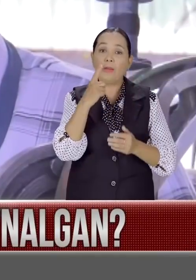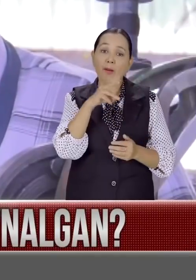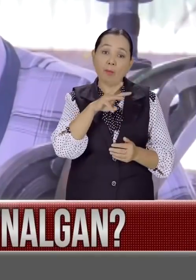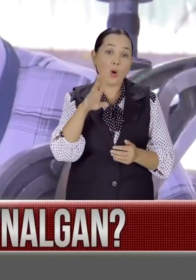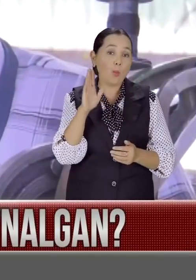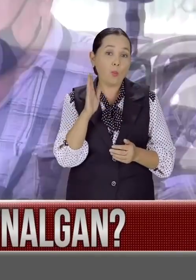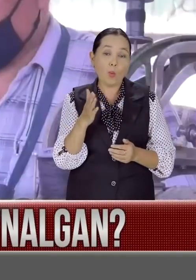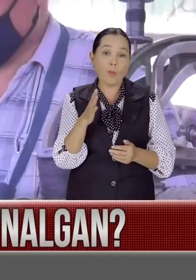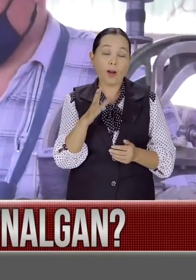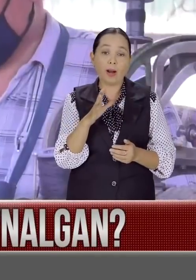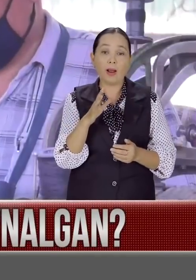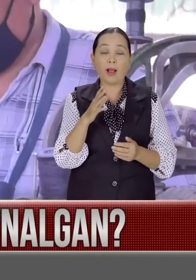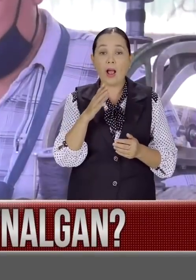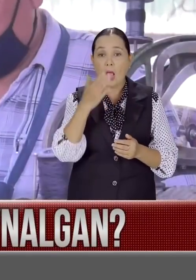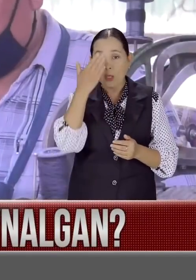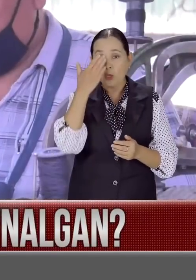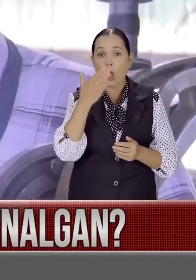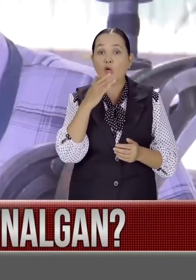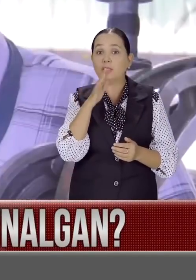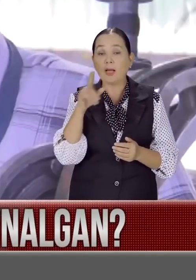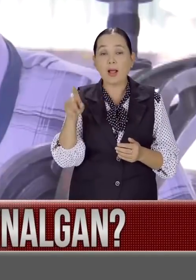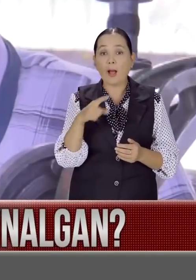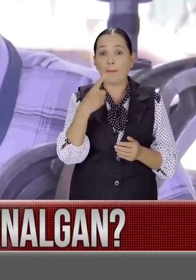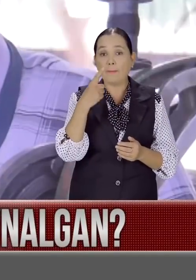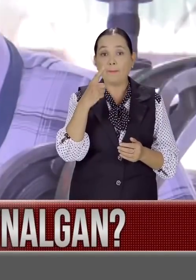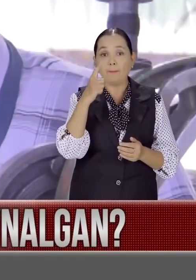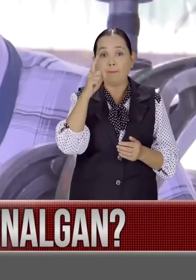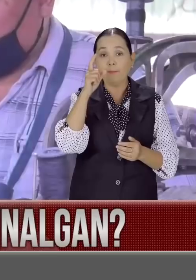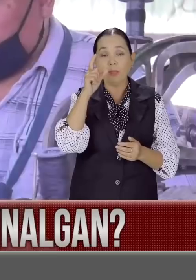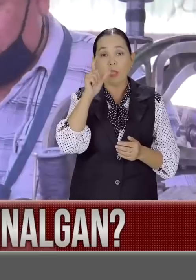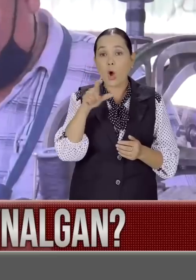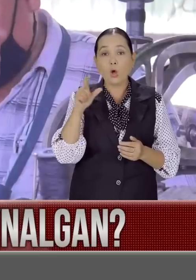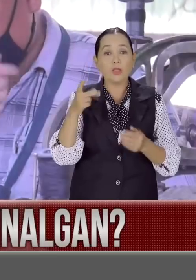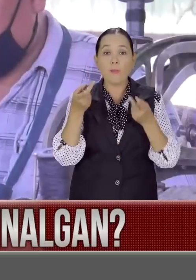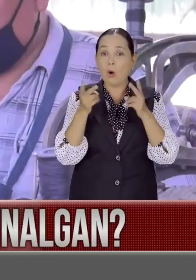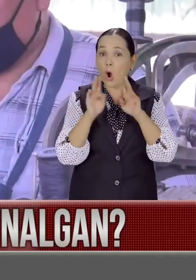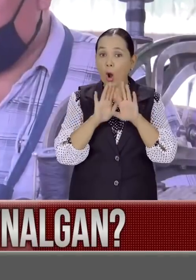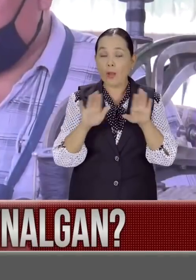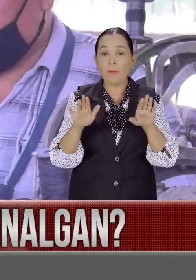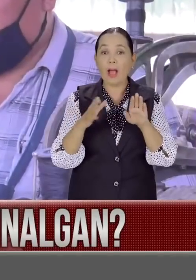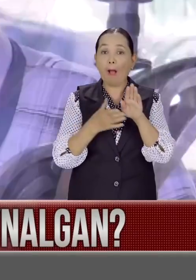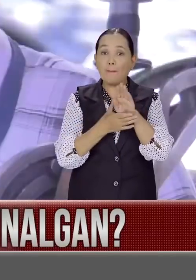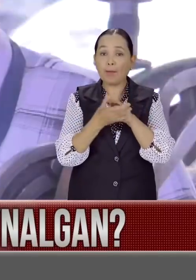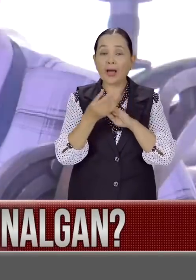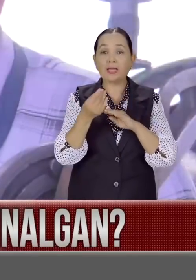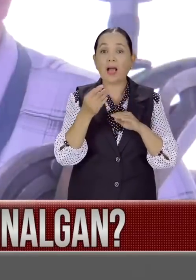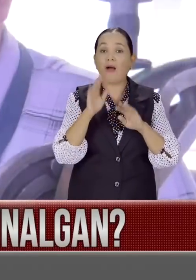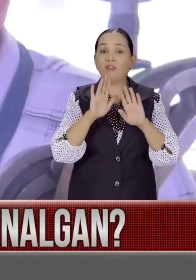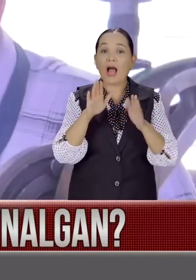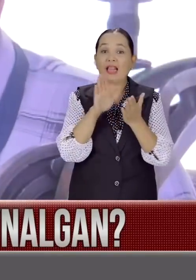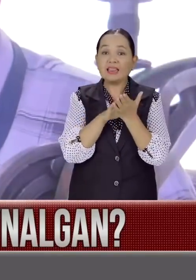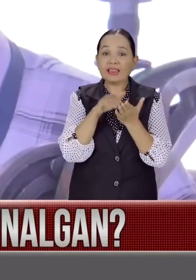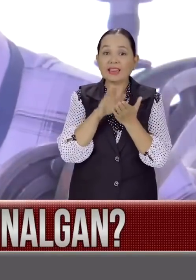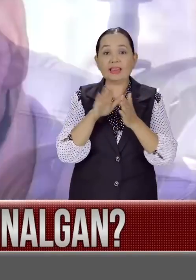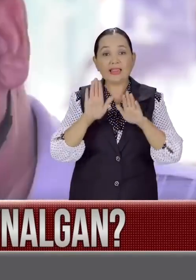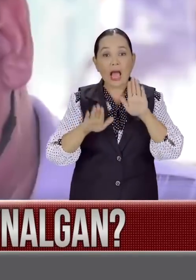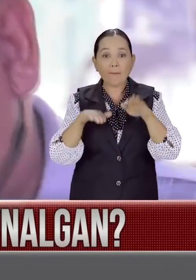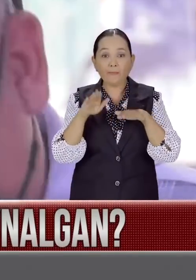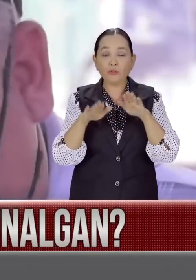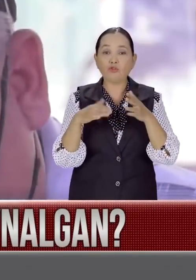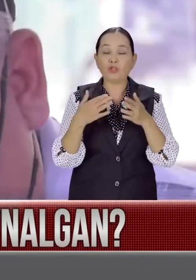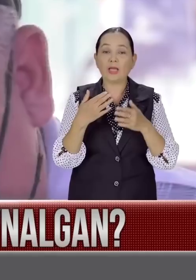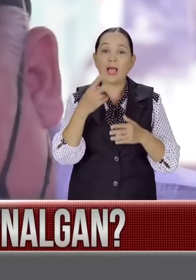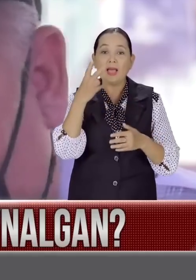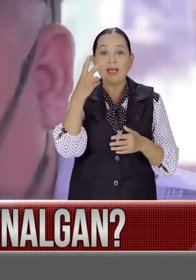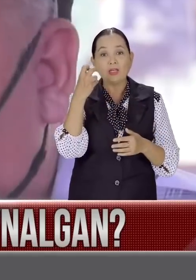bo'lib qoladi. Yoz oylarida sezonda uncha odam bo'lmaydi. Patinkalar tikilmaydi-da, faqat tapishga bo'ladi. Bir